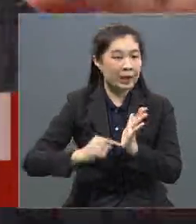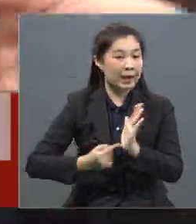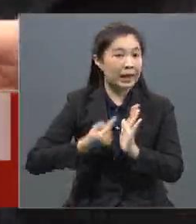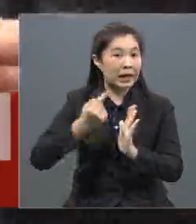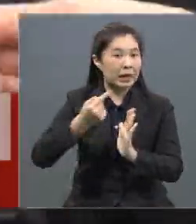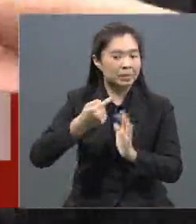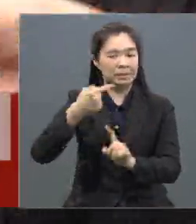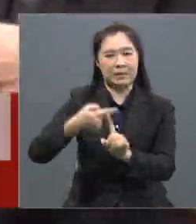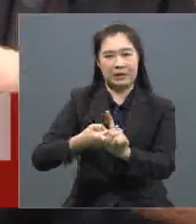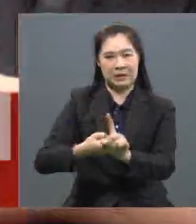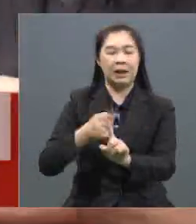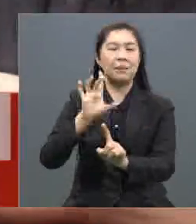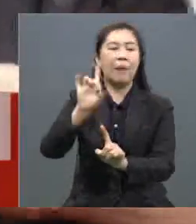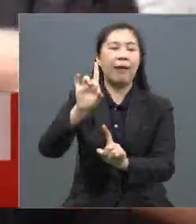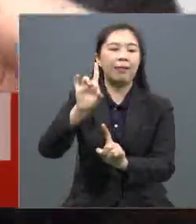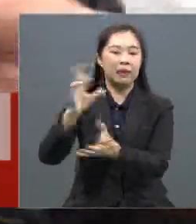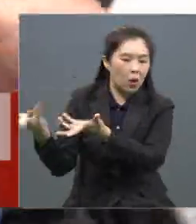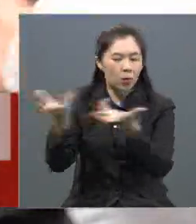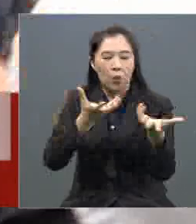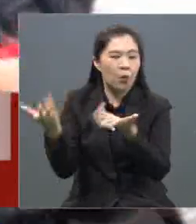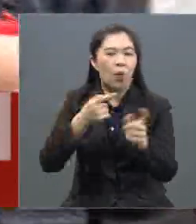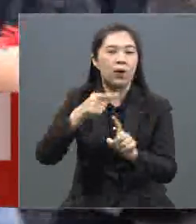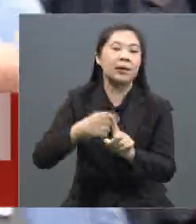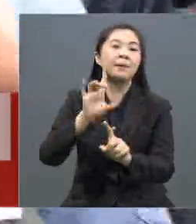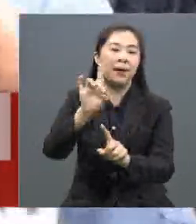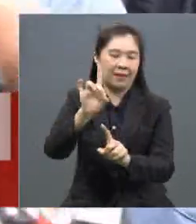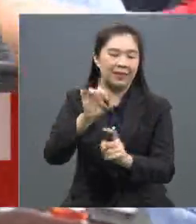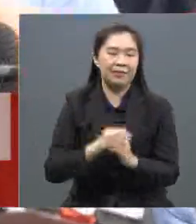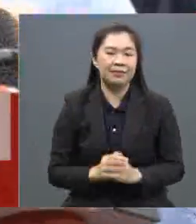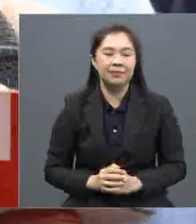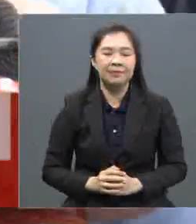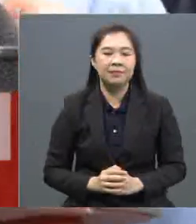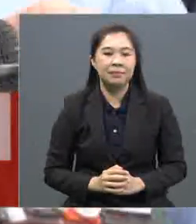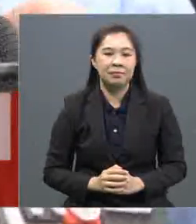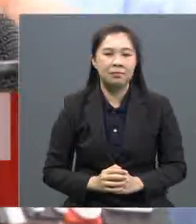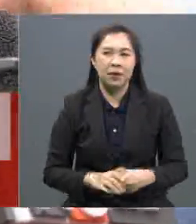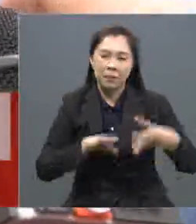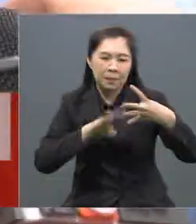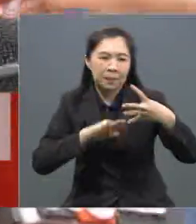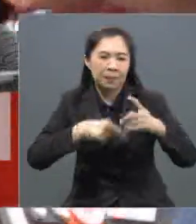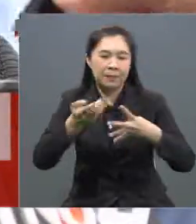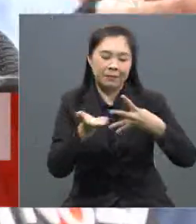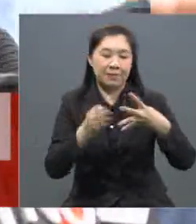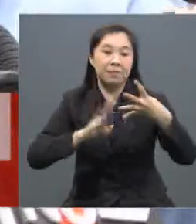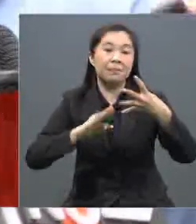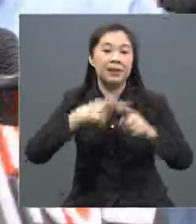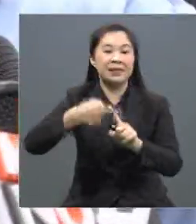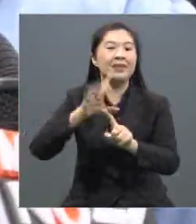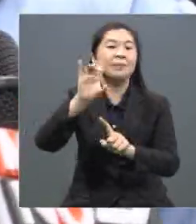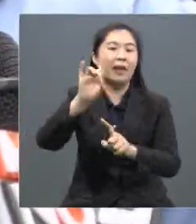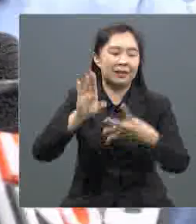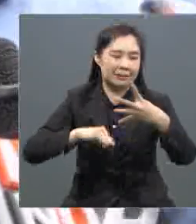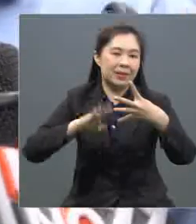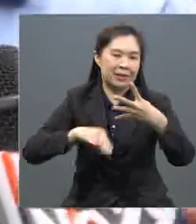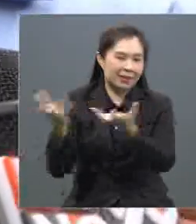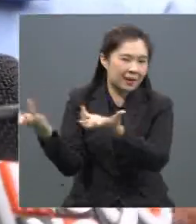ประมาณสิงหาคมเเลยครับเป็นการให้ข้อมูลที่ที่จะได้ไม่คลาดขึ้นโรงงานเป็นประโยชน์กับโรงงานครับปลายเดือนสิงหาคครับผมเอามาทำอะไรคะ